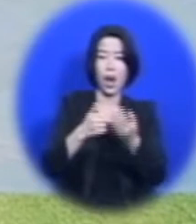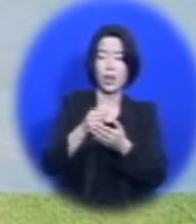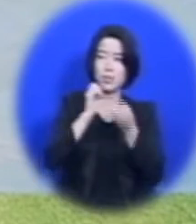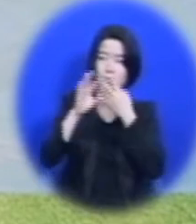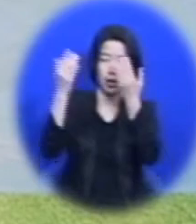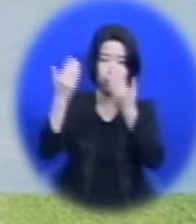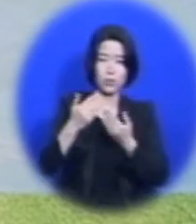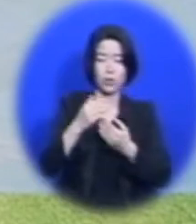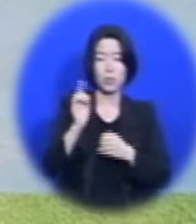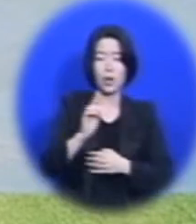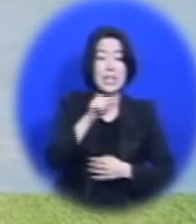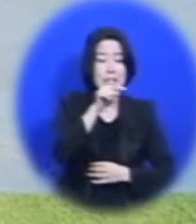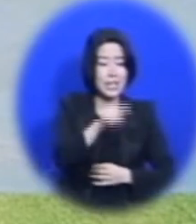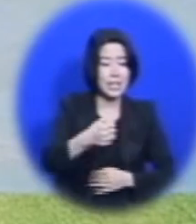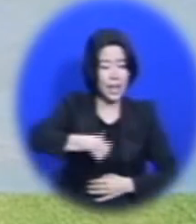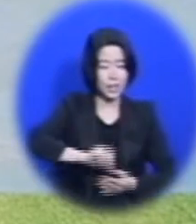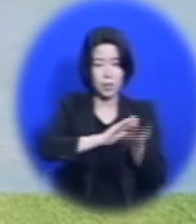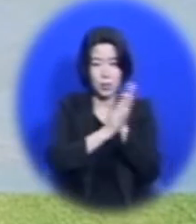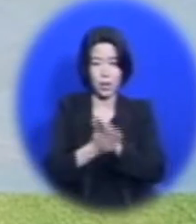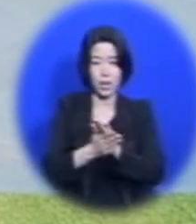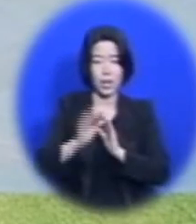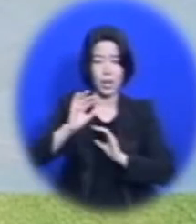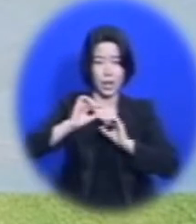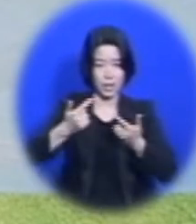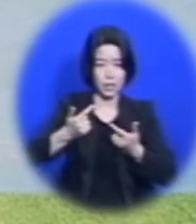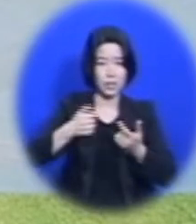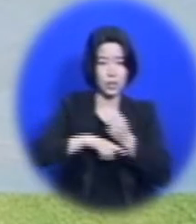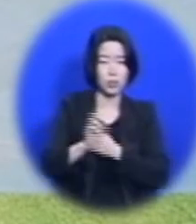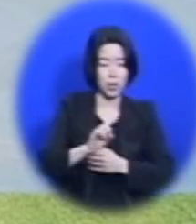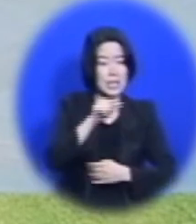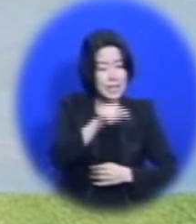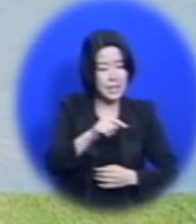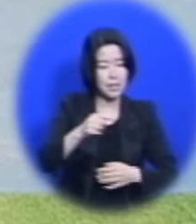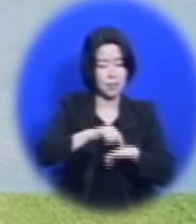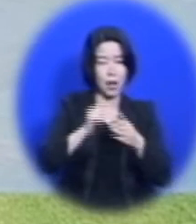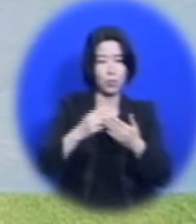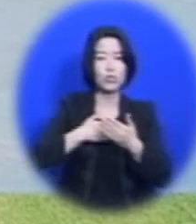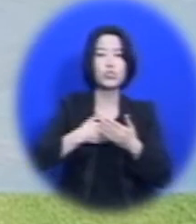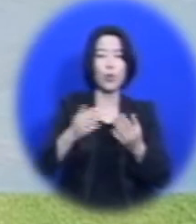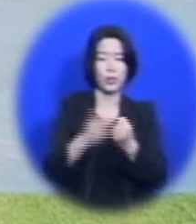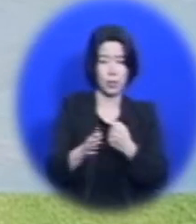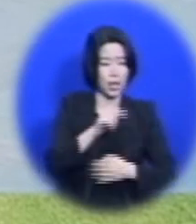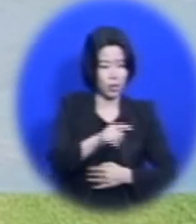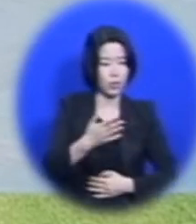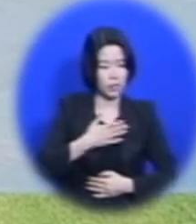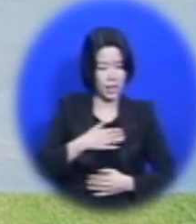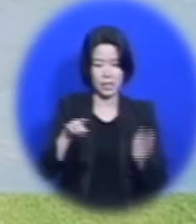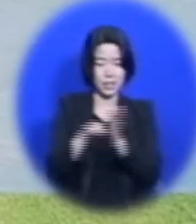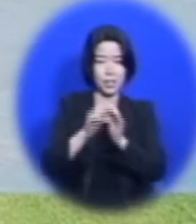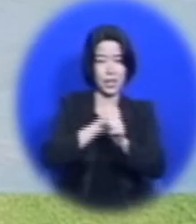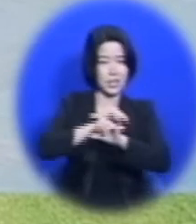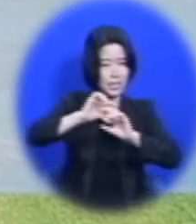말씀하시기를, 내 아들이 변화되지 않는 건 너의 두려움 때문이다. 넌 나를